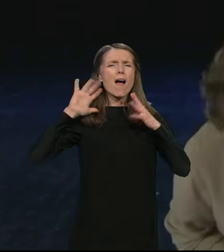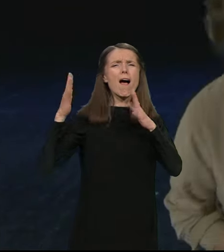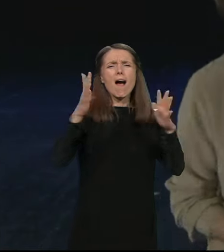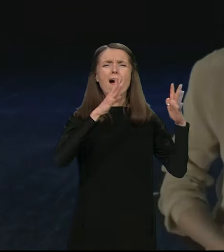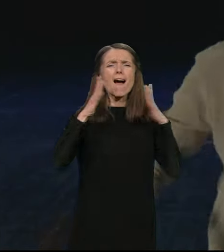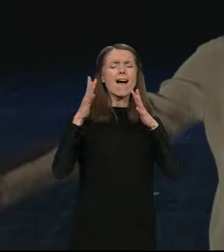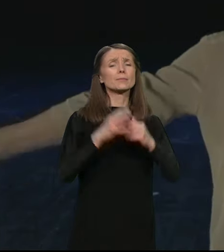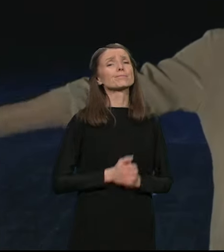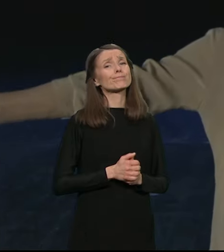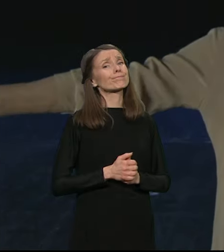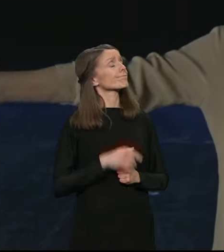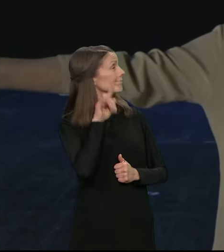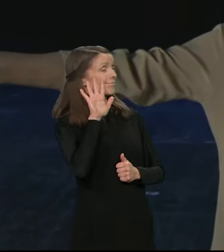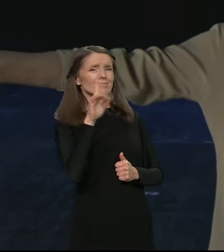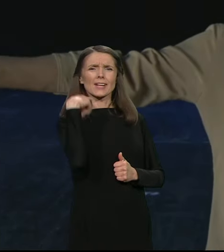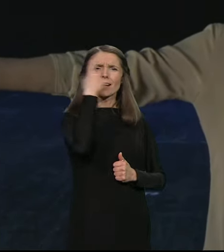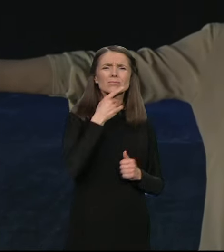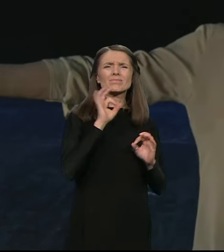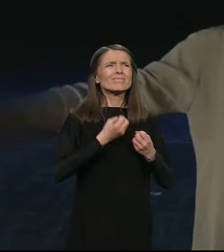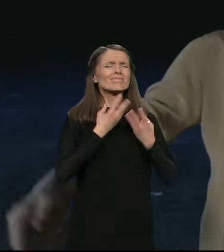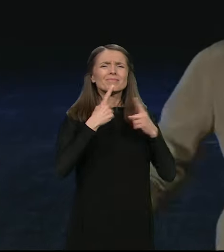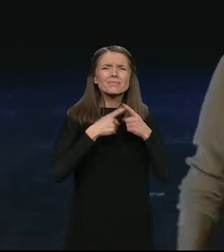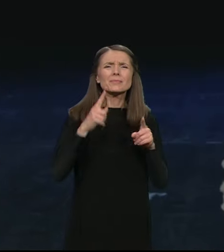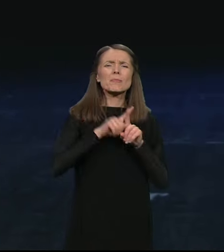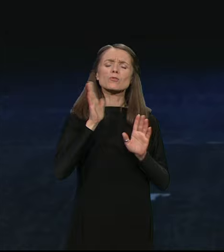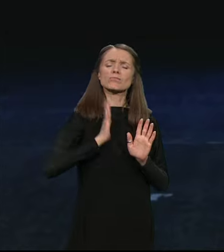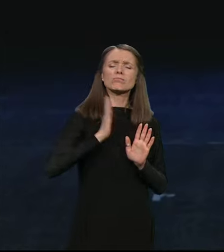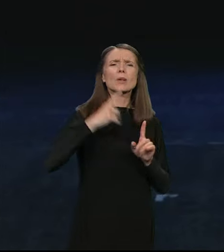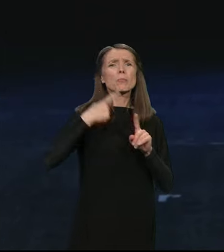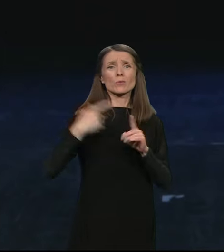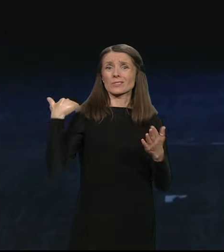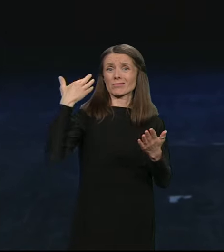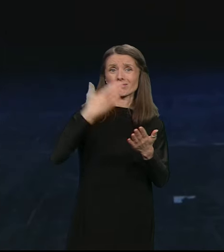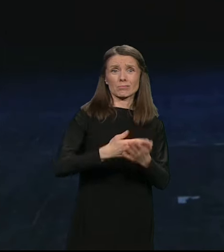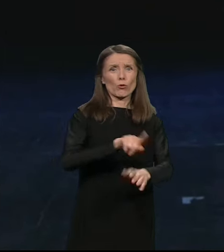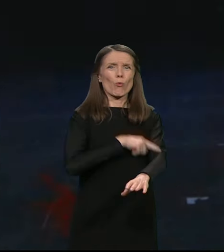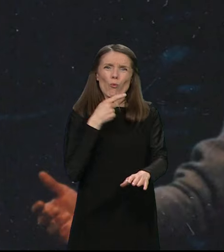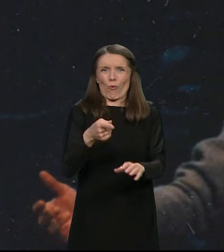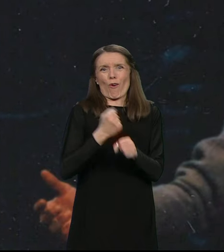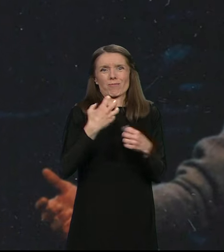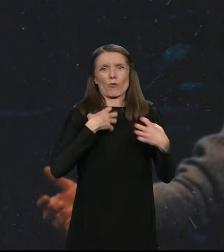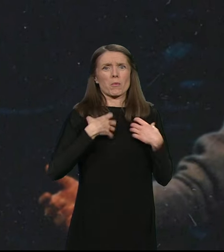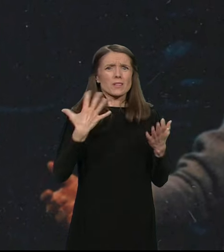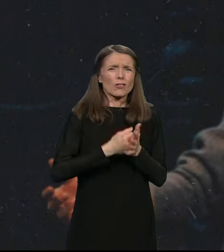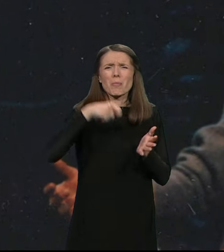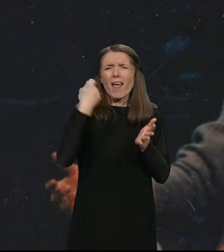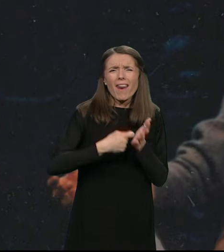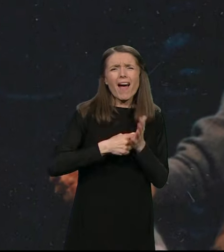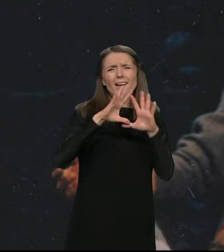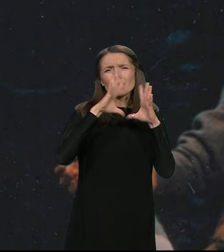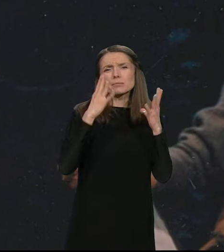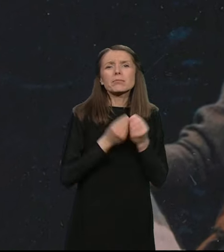Njen specifičan izraz otmenasto veliki broj uloga i nagrada koje je dobila tokom uspešne višedecenijske karijere produkt su velikog